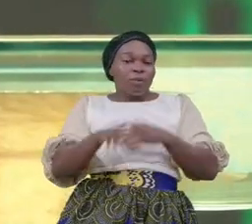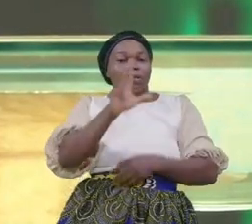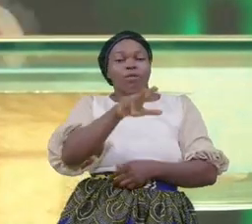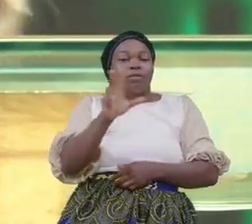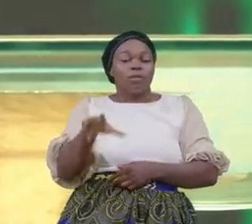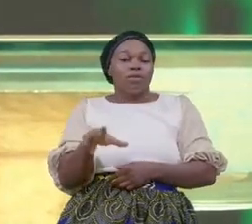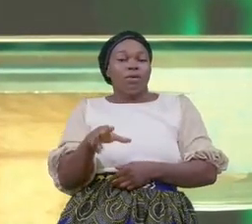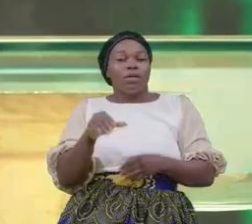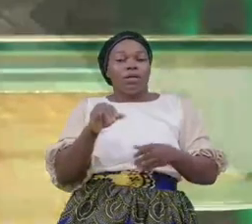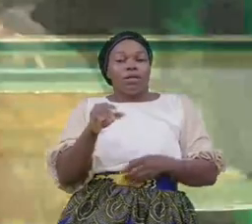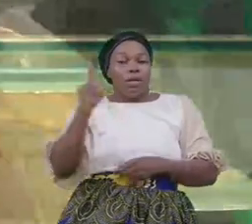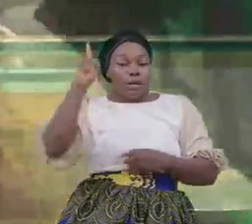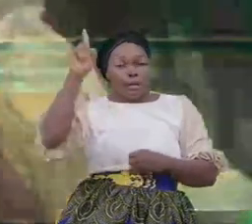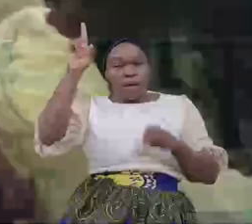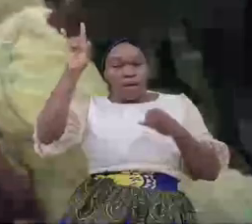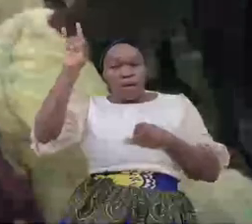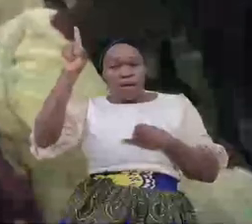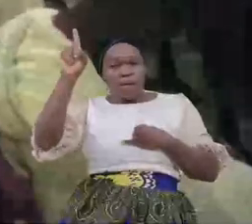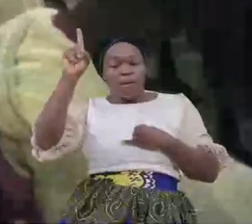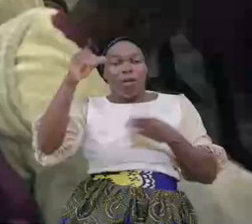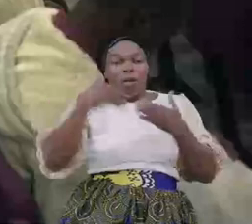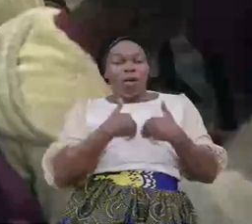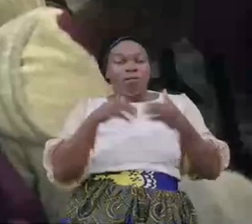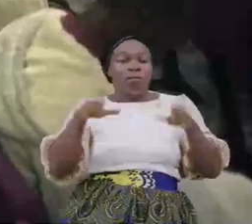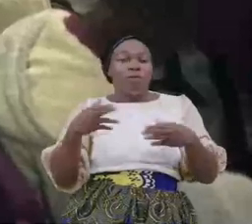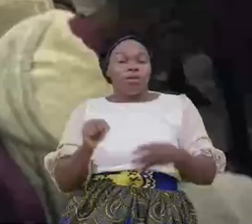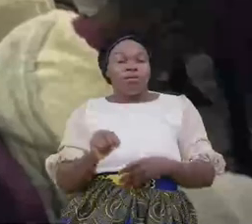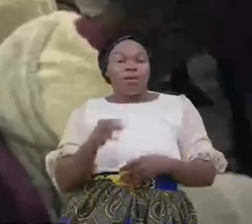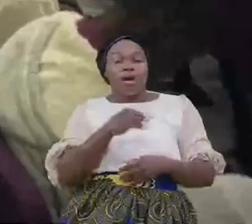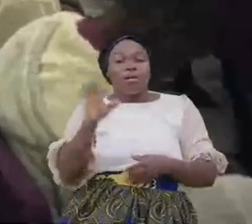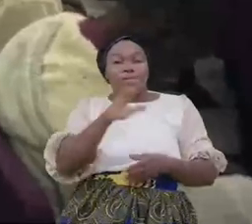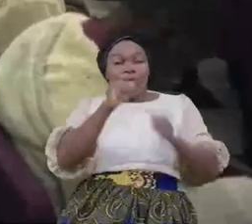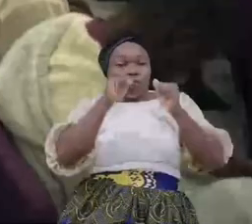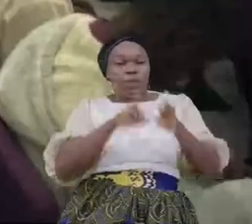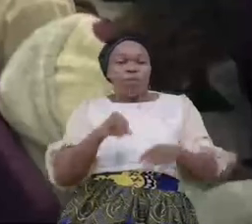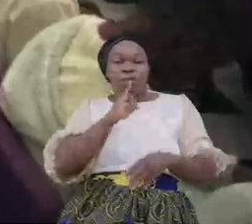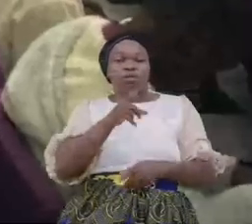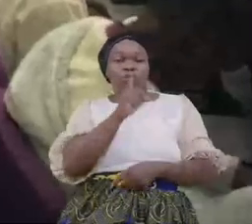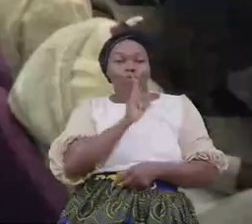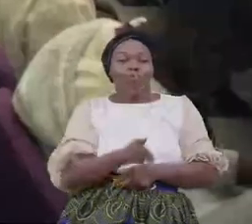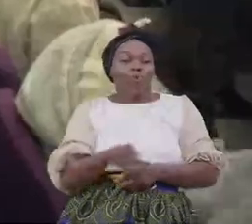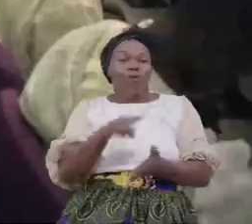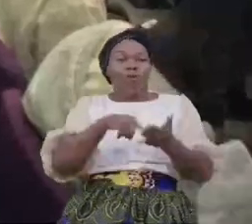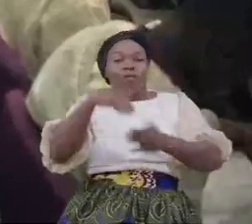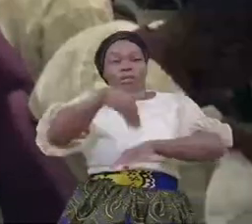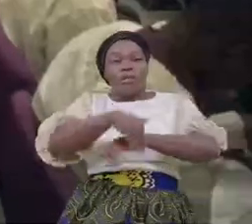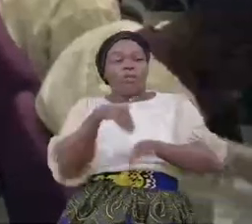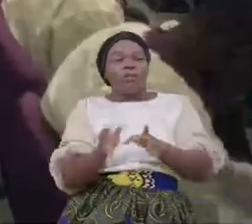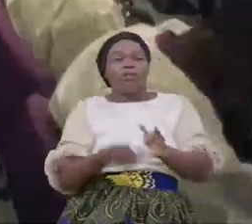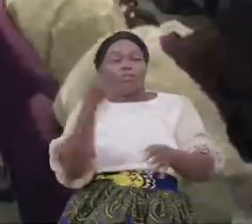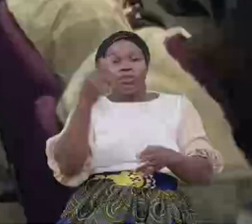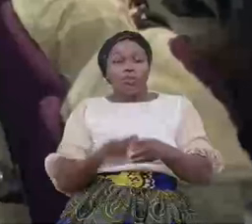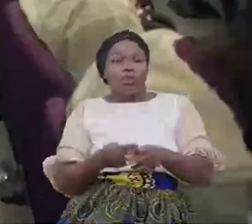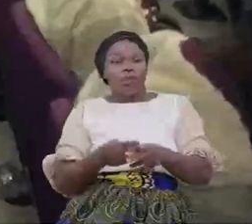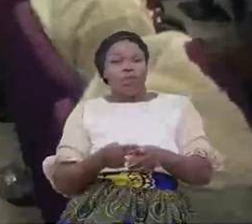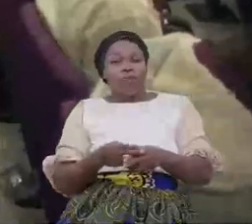33, je livre, où j'ai donné. Votre bénédiction est certifiée ce soir, votre